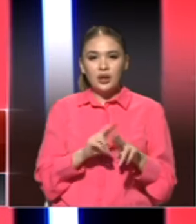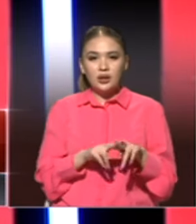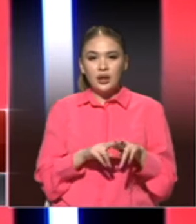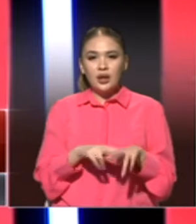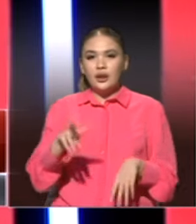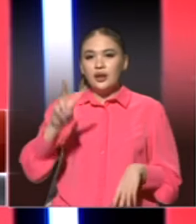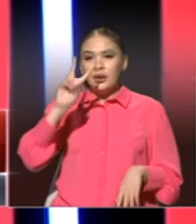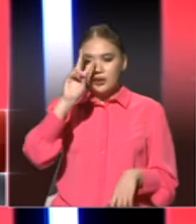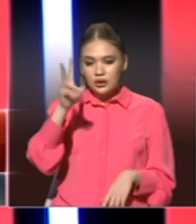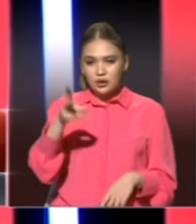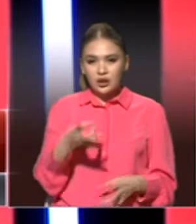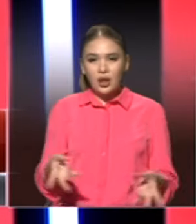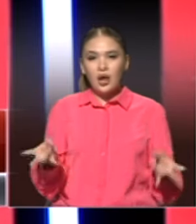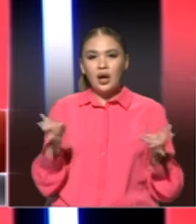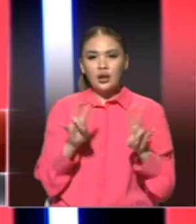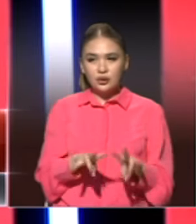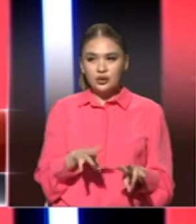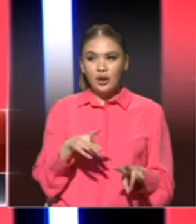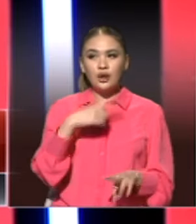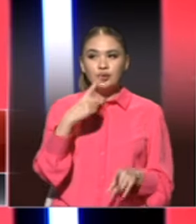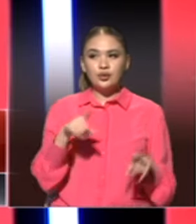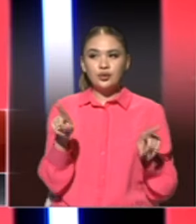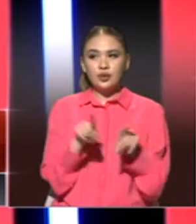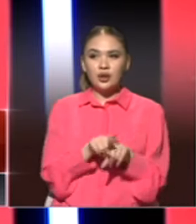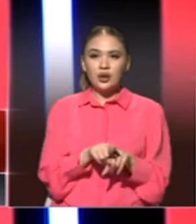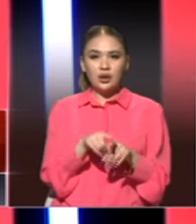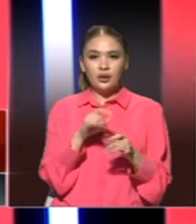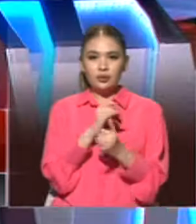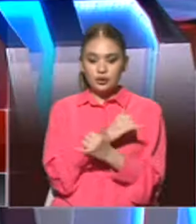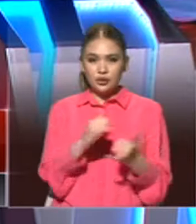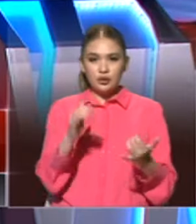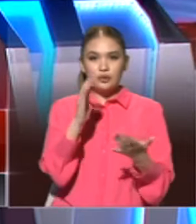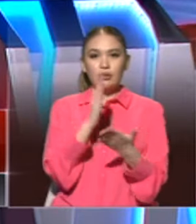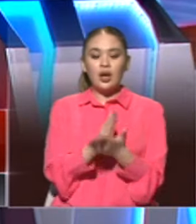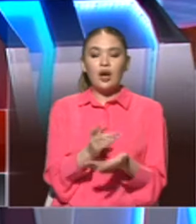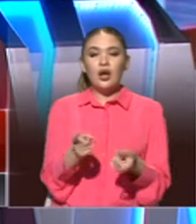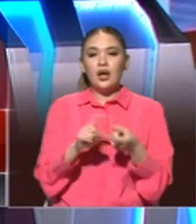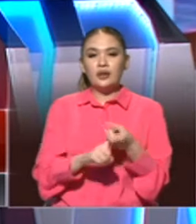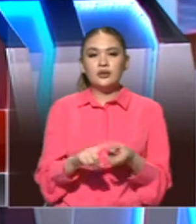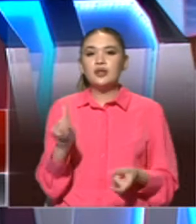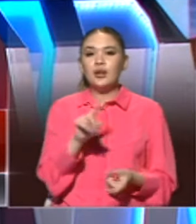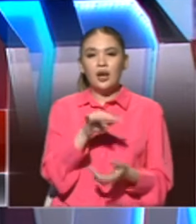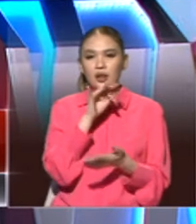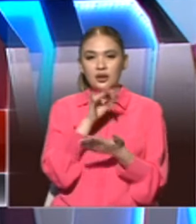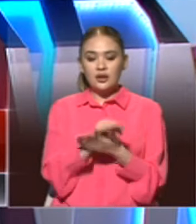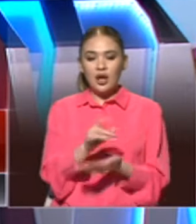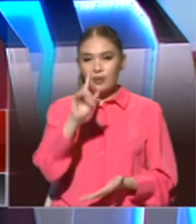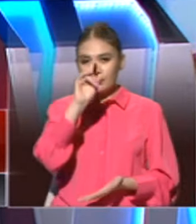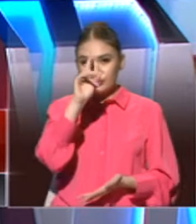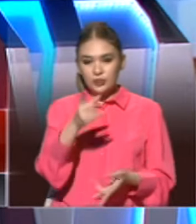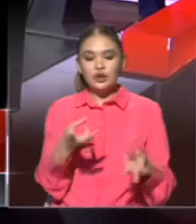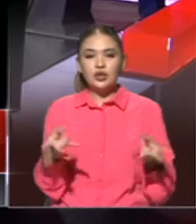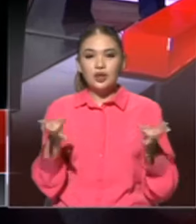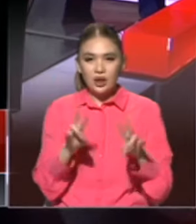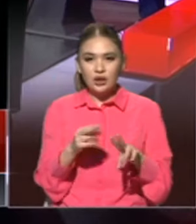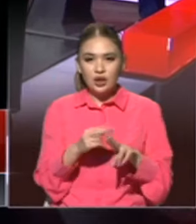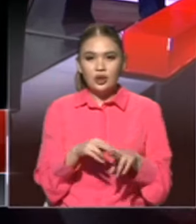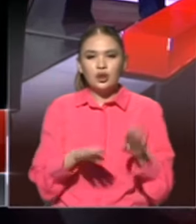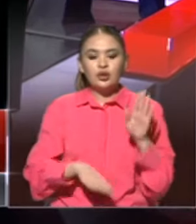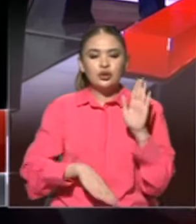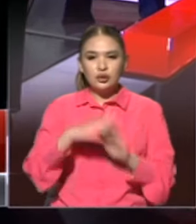2 жылға қалдыру керек деген секілді ұсыныс айтып қалып жатыр. Бұған қатысты не айтасыздар? Өйткені бір жыл жарайды, сол керемет